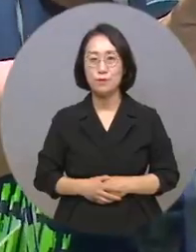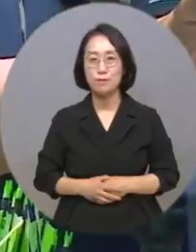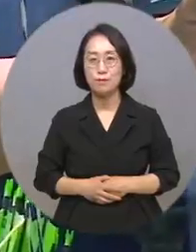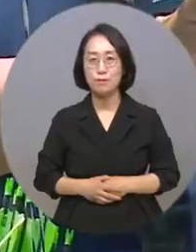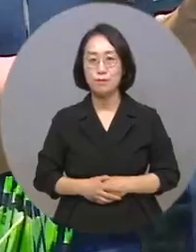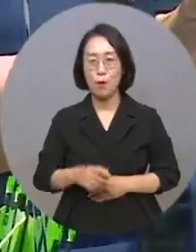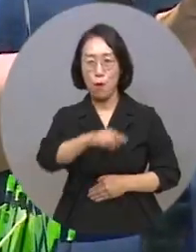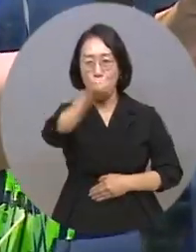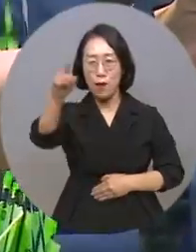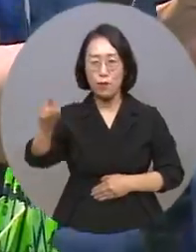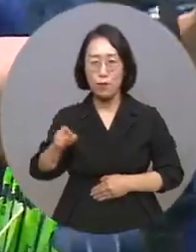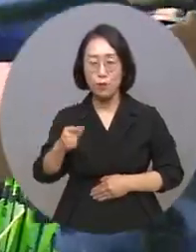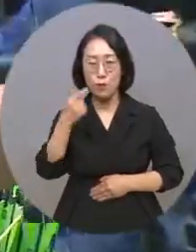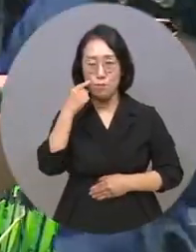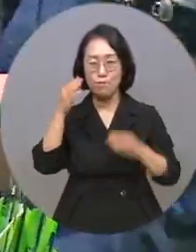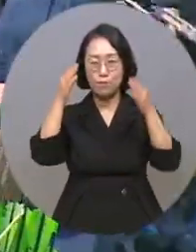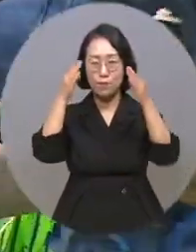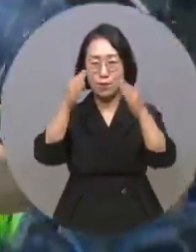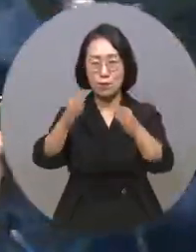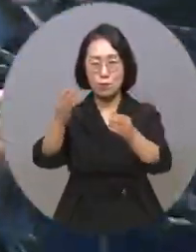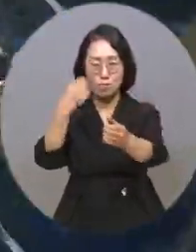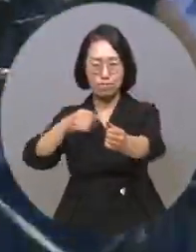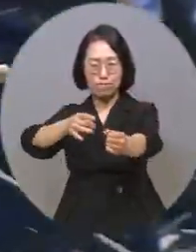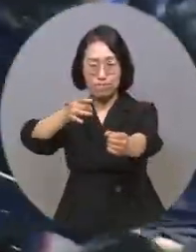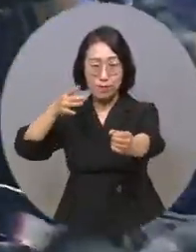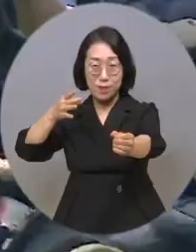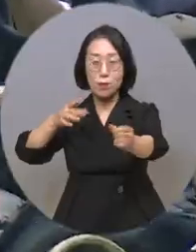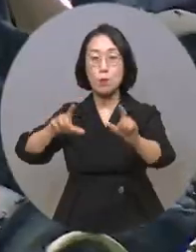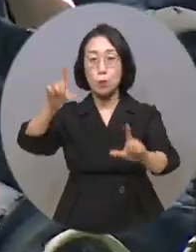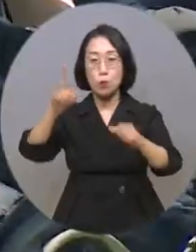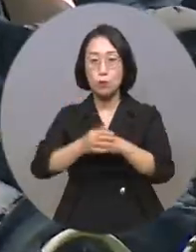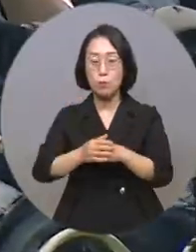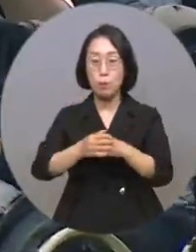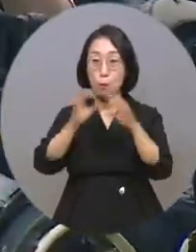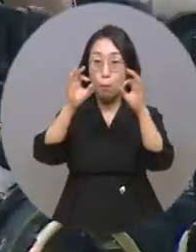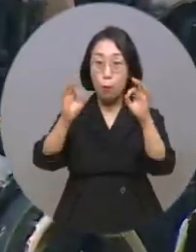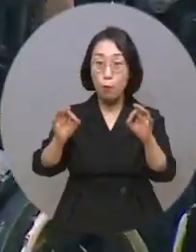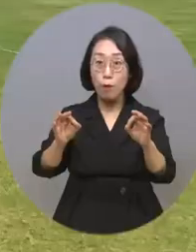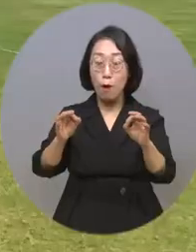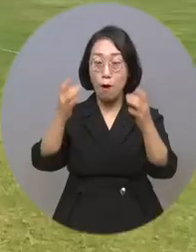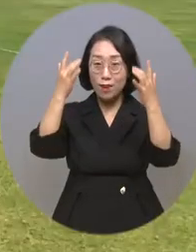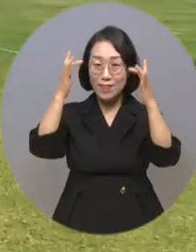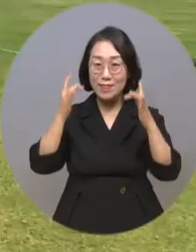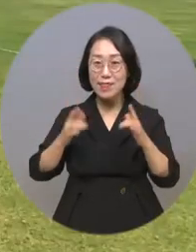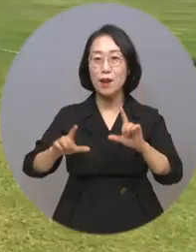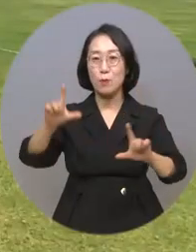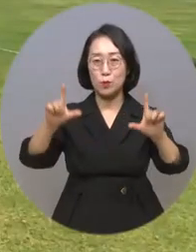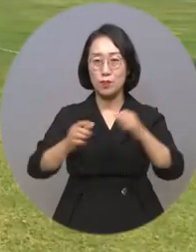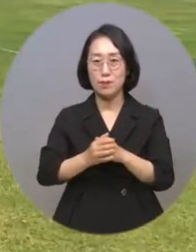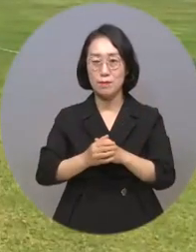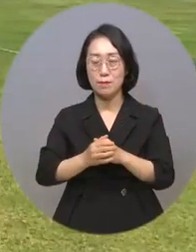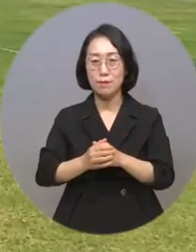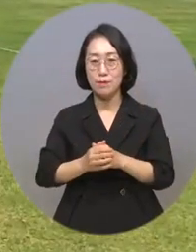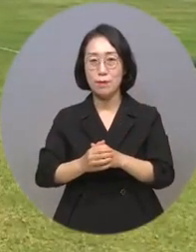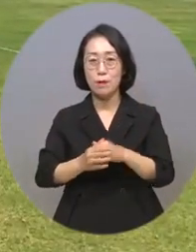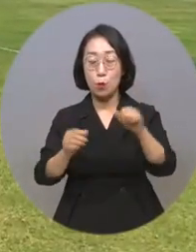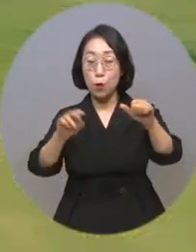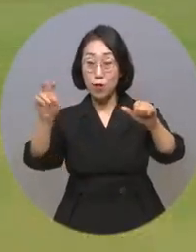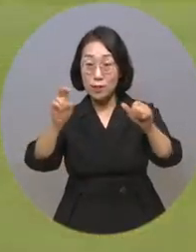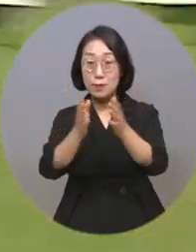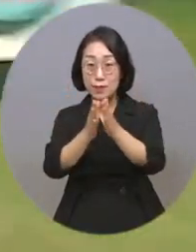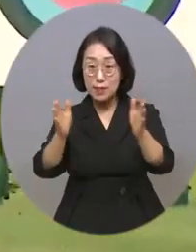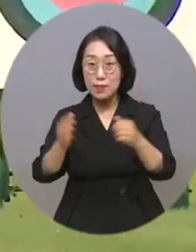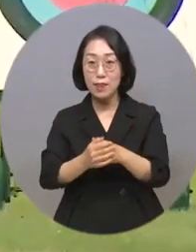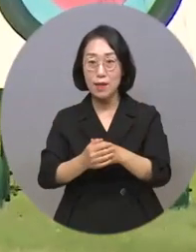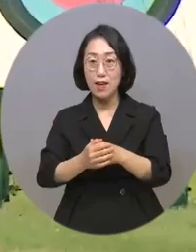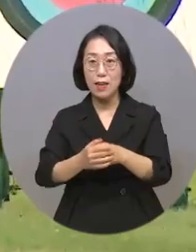관역을 향한 날카로운 눈빛. 어느덧 보는 이마저 손에 땀을 쥐게 합니다. 지난 20일 시작된 2022